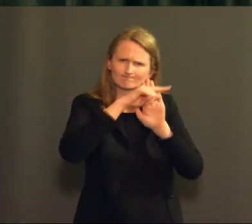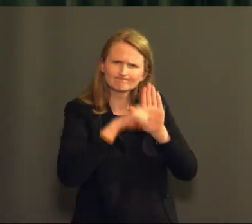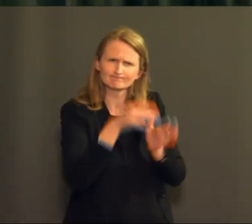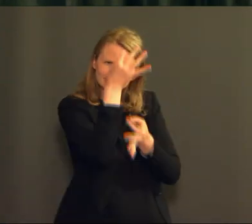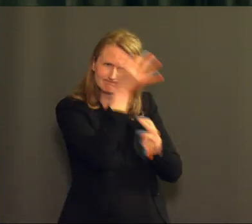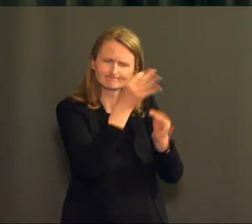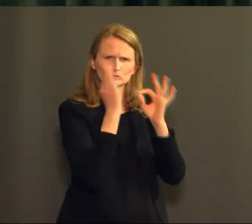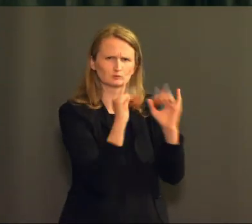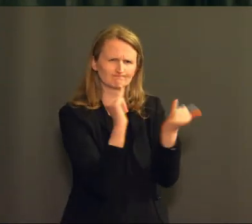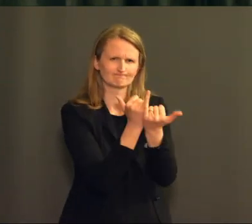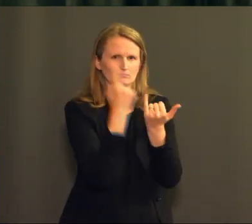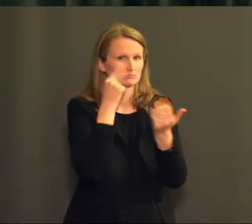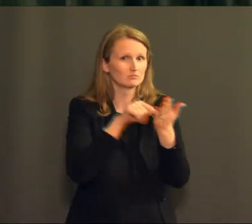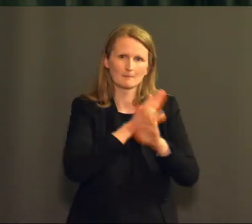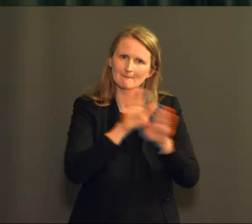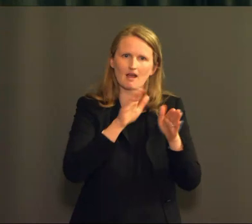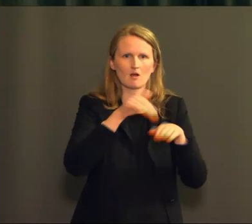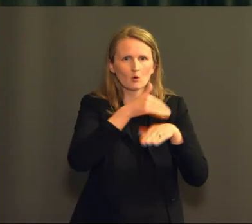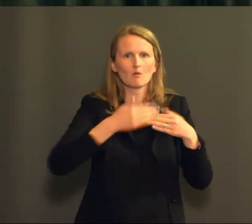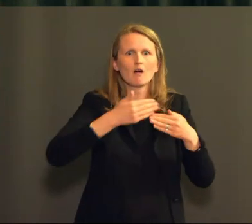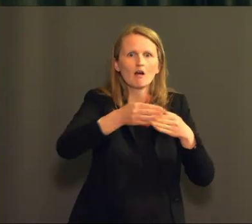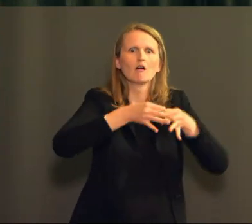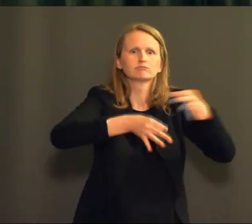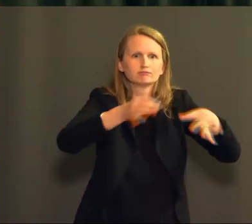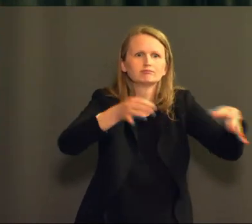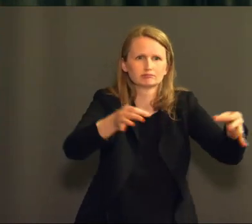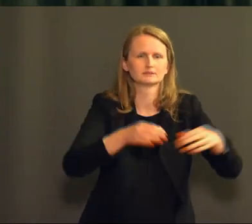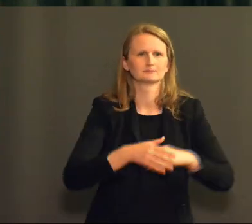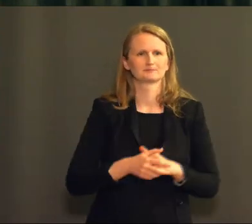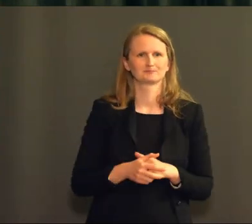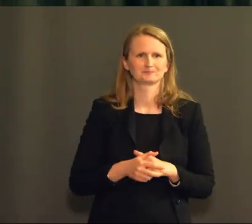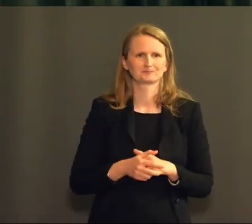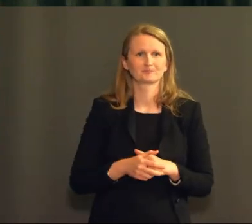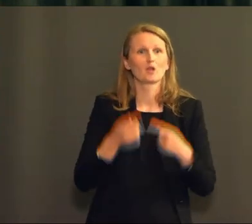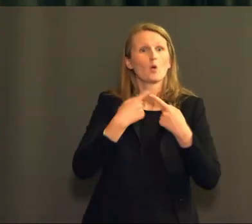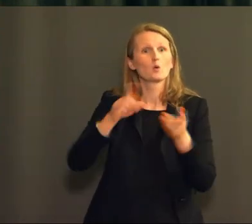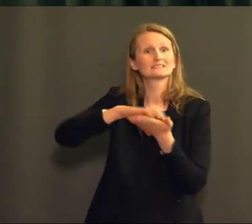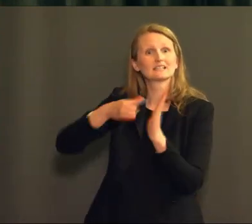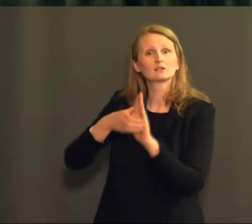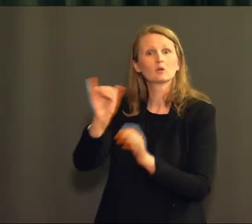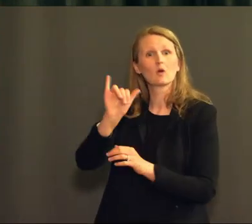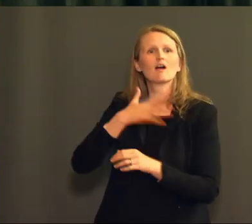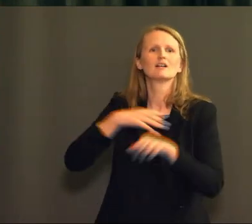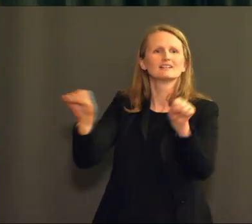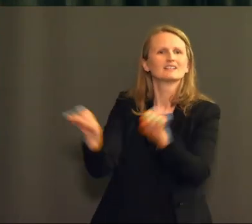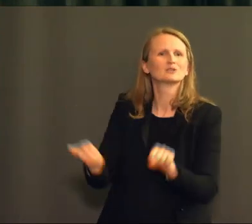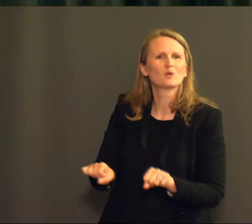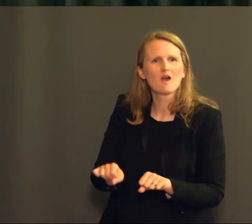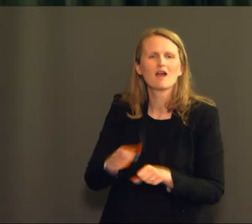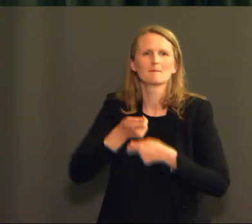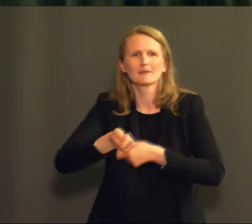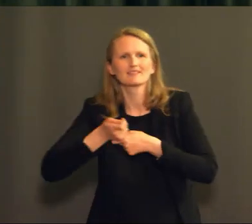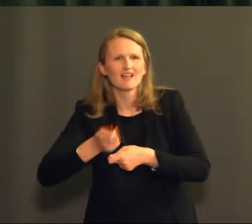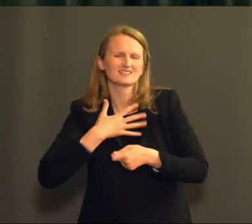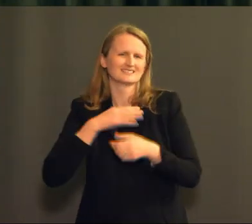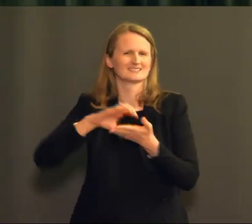particulière a été également portée au secteur du nettoyage, dont les entreprises de titres-services. Une incidence